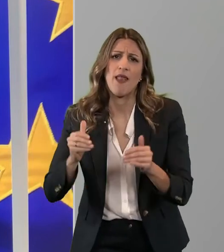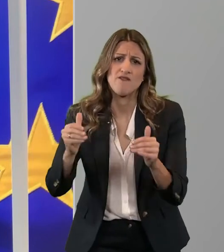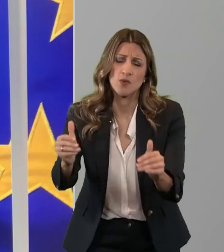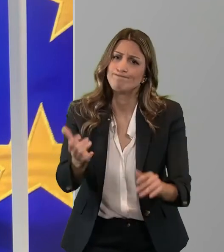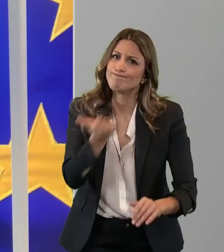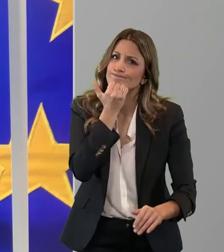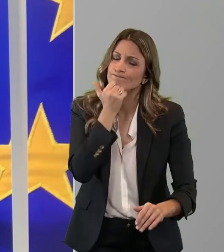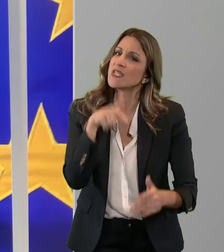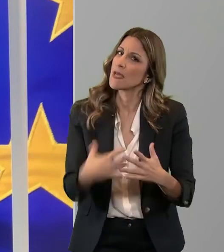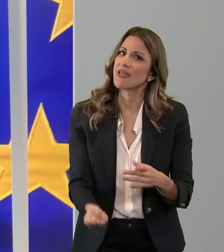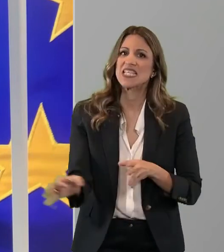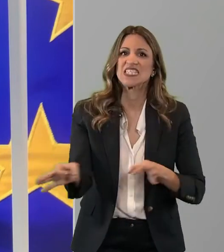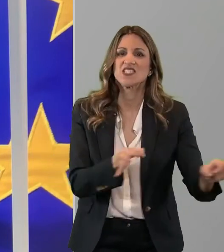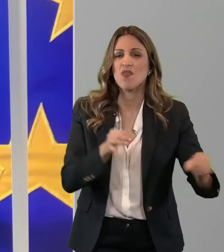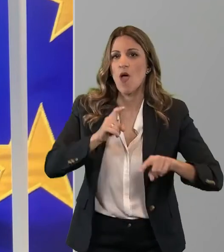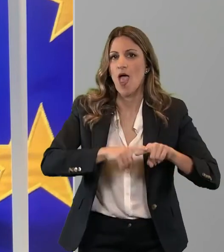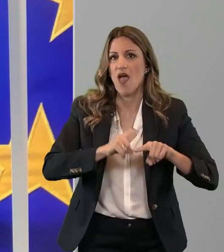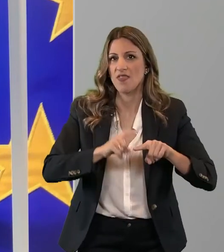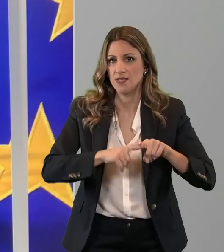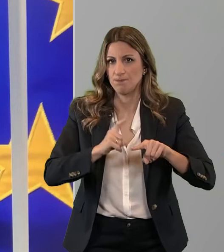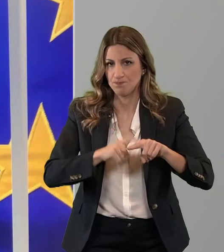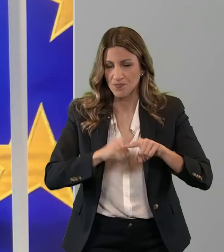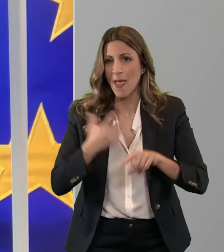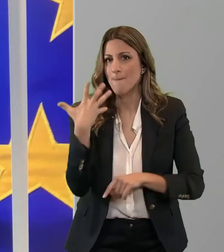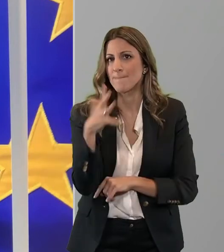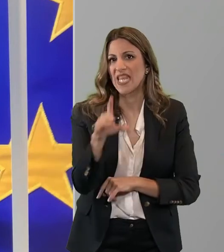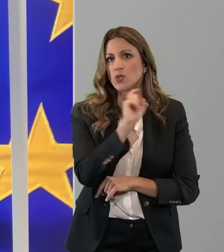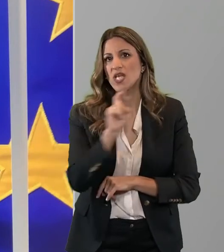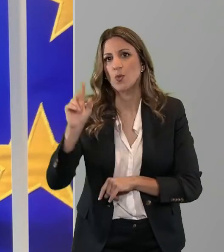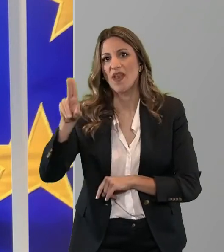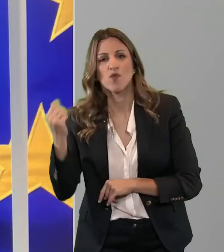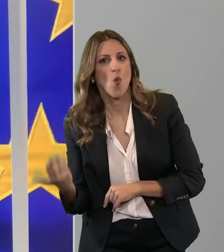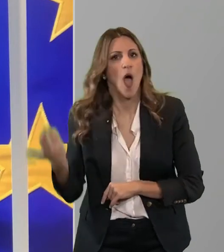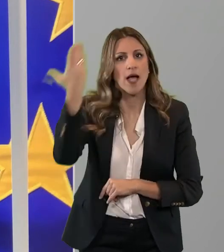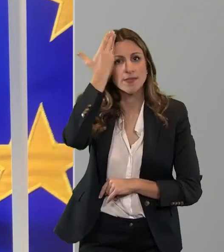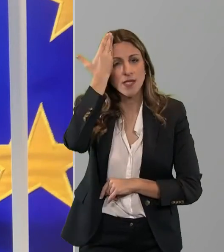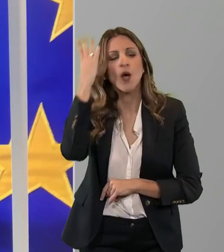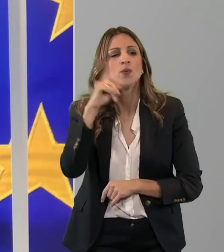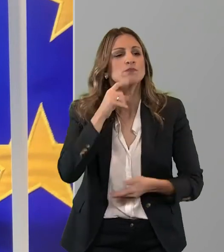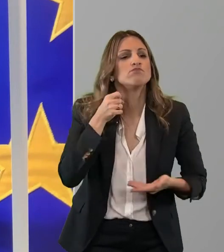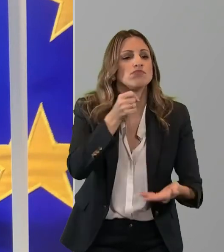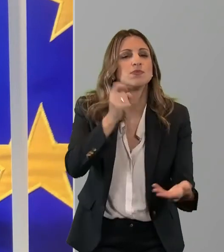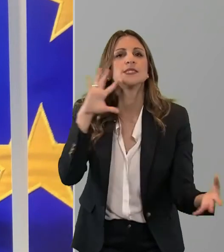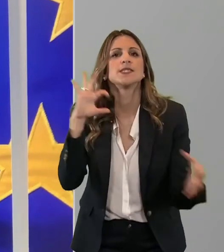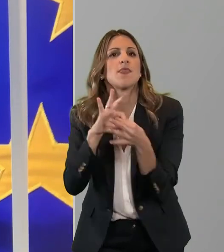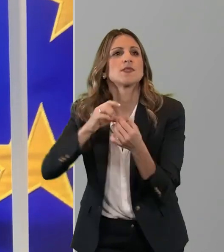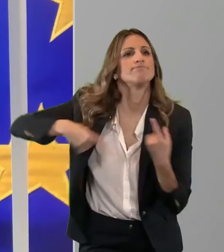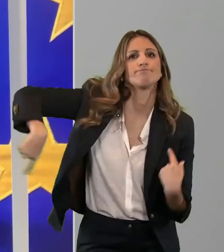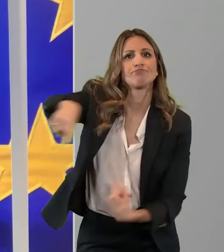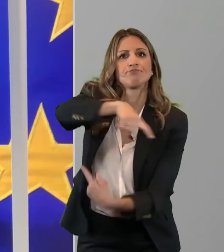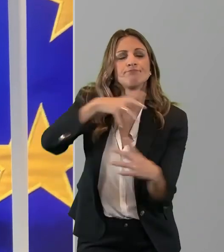το Εθνικό Σχέδιο προβλέπει 500 εκατομμύρια ευρώ για δράση